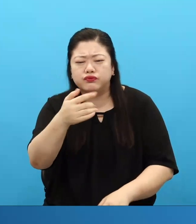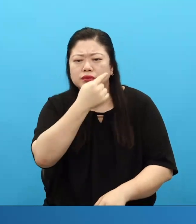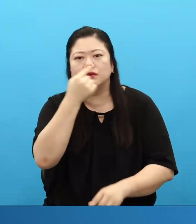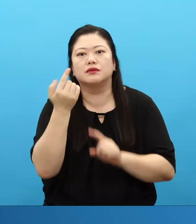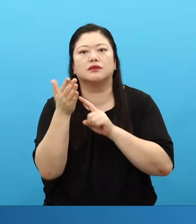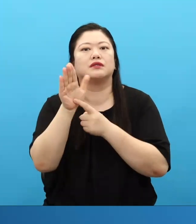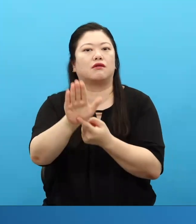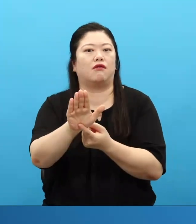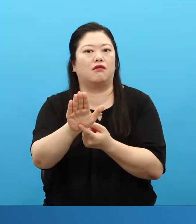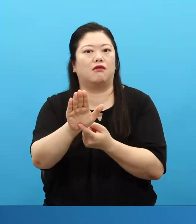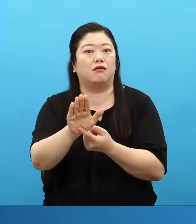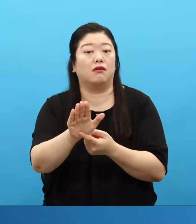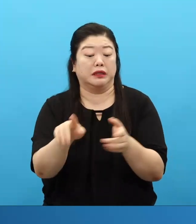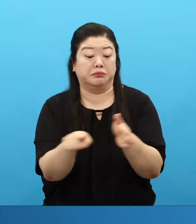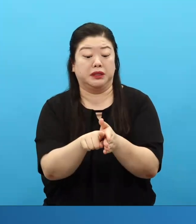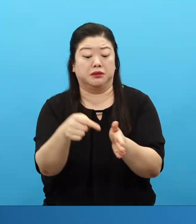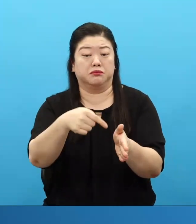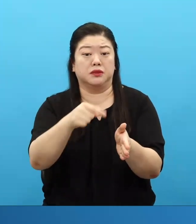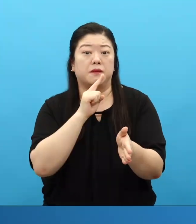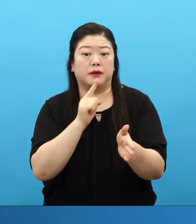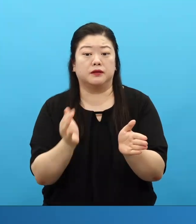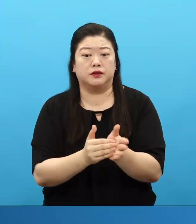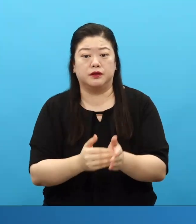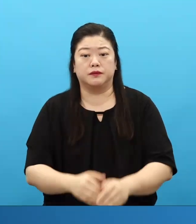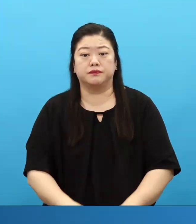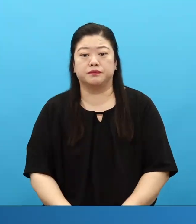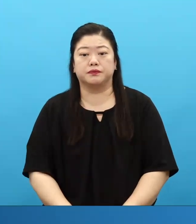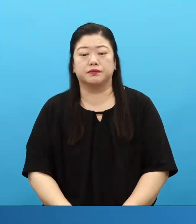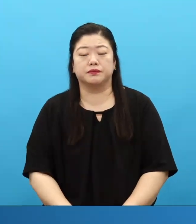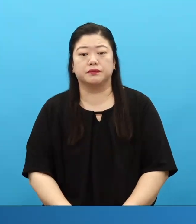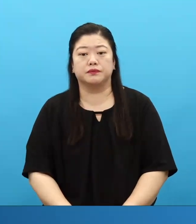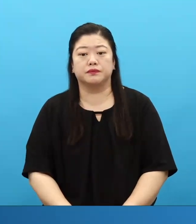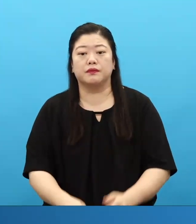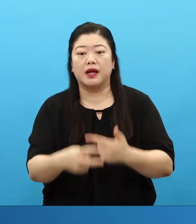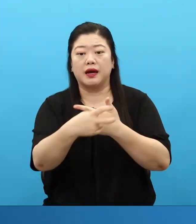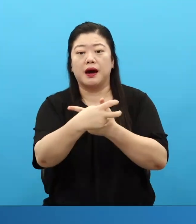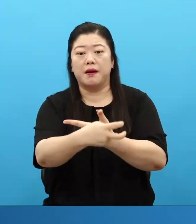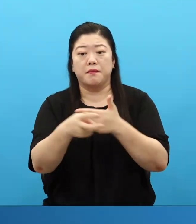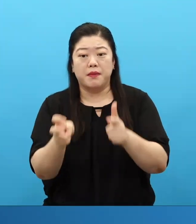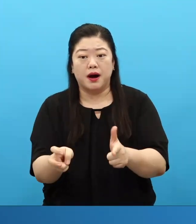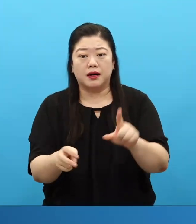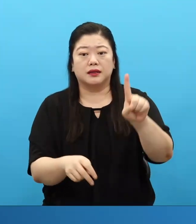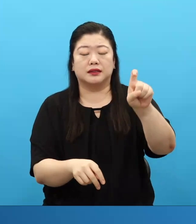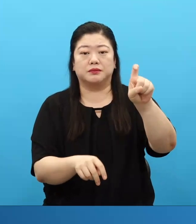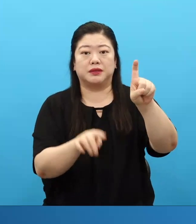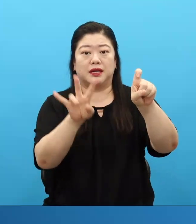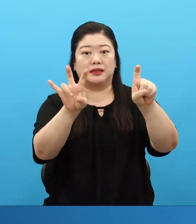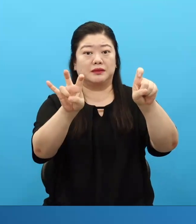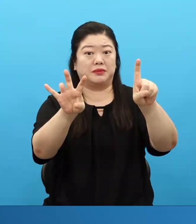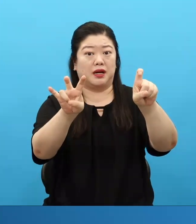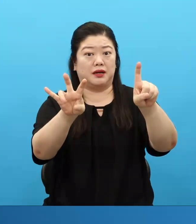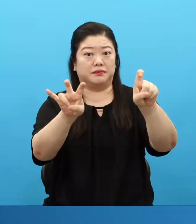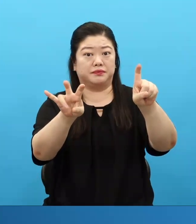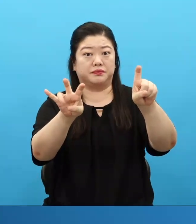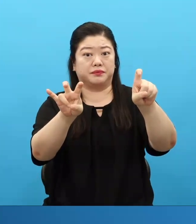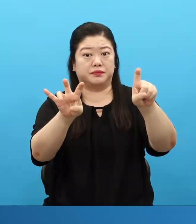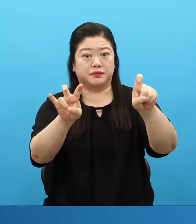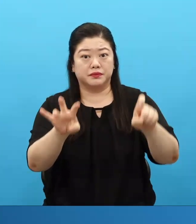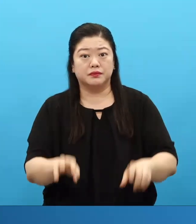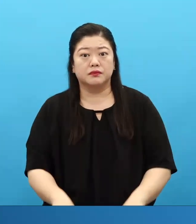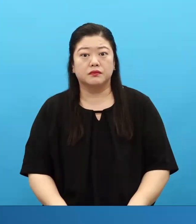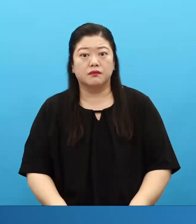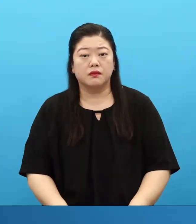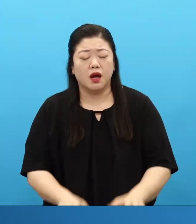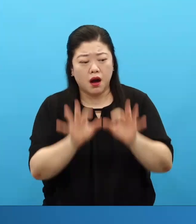마가복음 11장 24절에는 기도하고 구한 것은 받은 줄로 믿으라. If you look at Mark chapter 11 verse 14, it says that what you have prayed for in